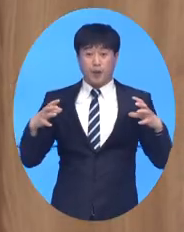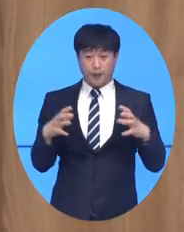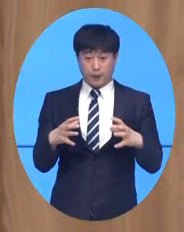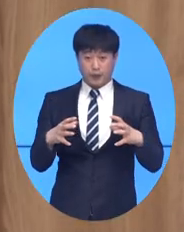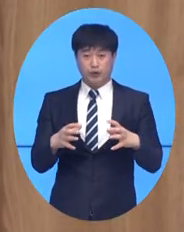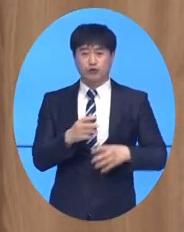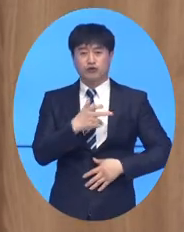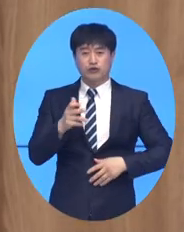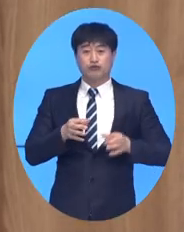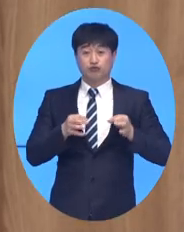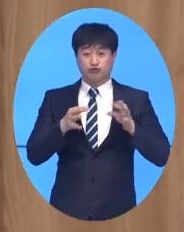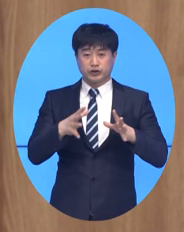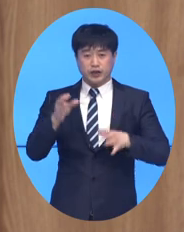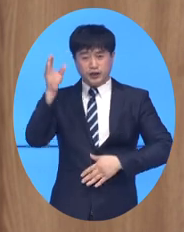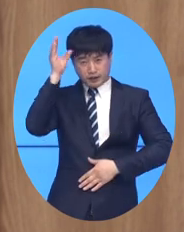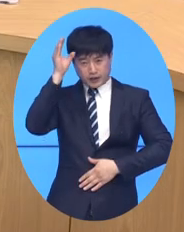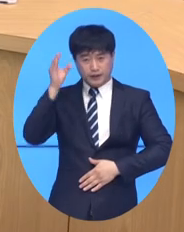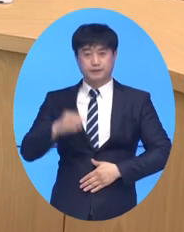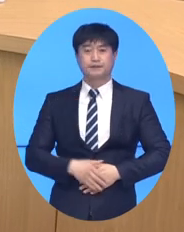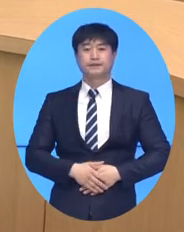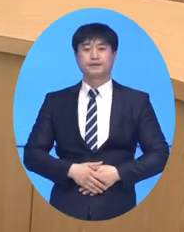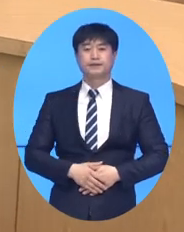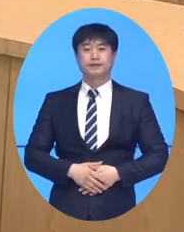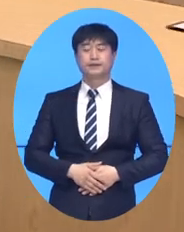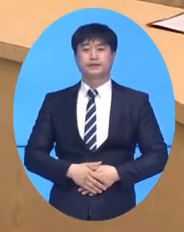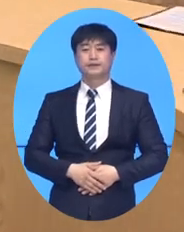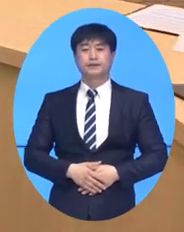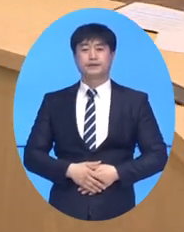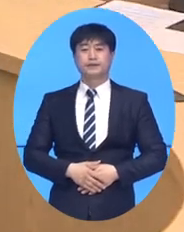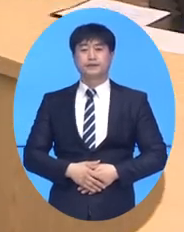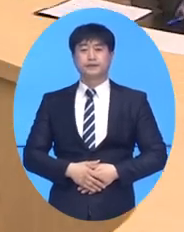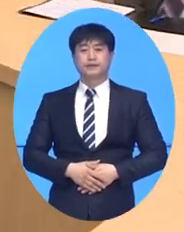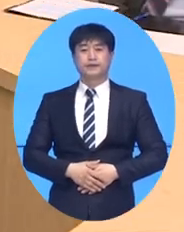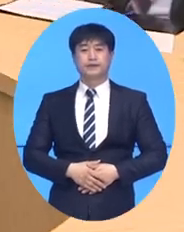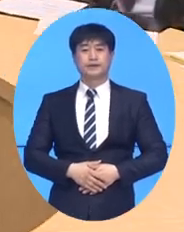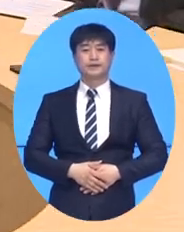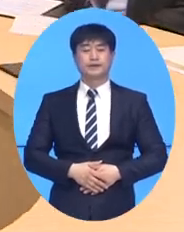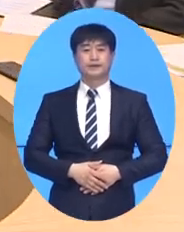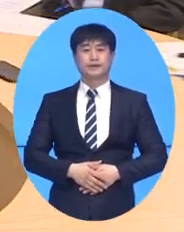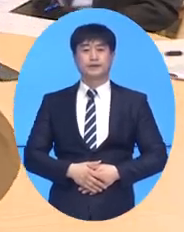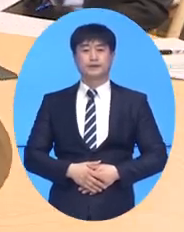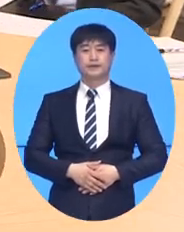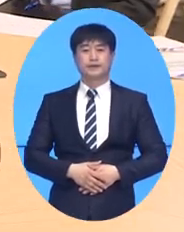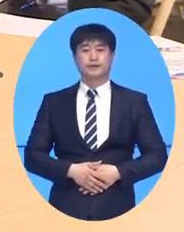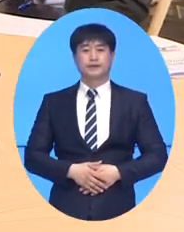더 큰 투자가 이루어질 수 있을 것으로 기대됩니다. 경기 CCTV 최창순입니다.